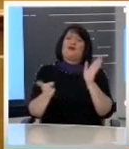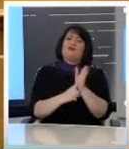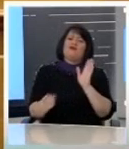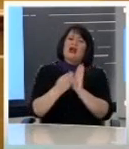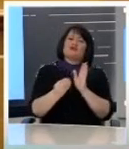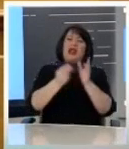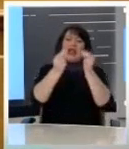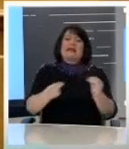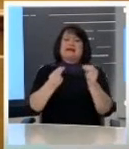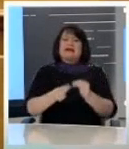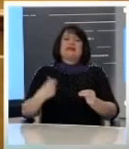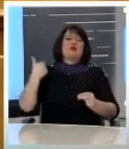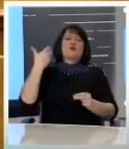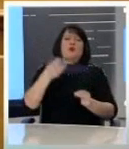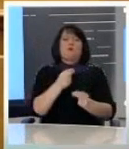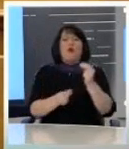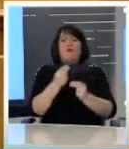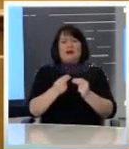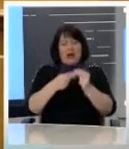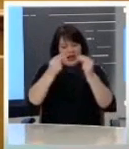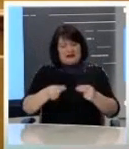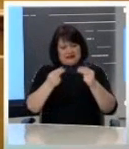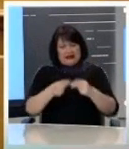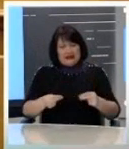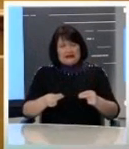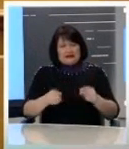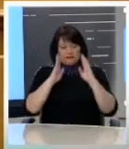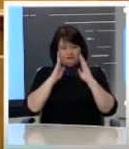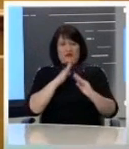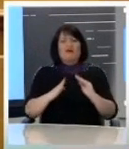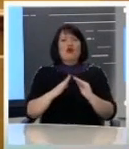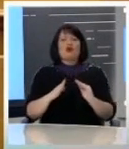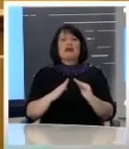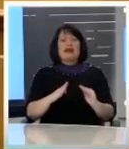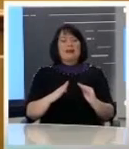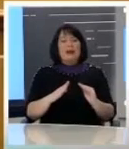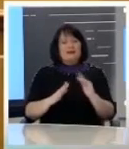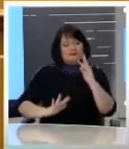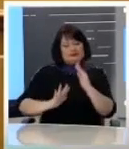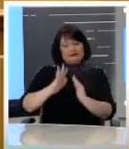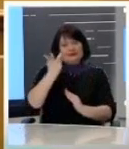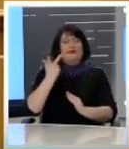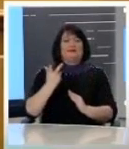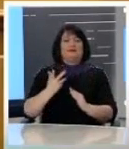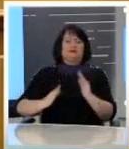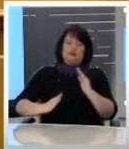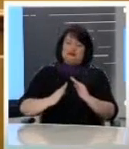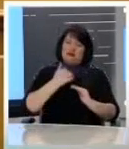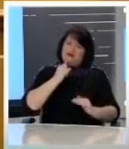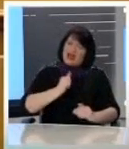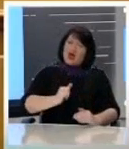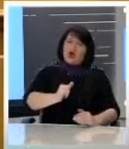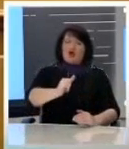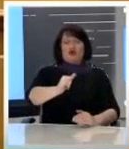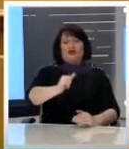επιλύοντας προβλήματα δεκαετιών, με μοναδική και αποκλειστική μέρημνα. Η ανάκαμψη, η ανάπτυξη και θα είναι βιώσιμη και